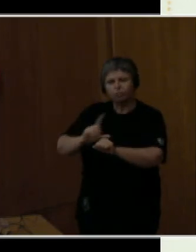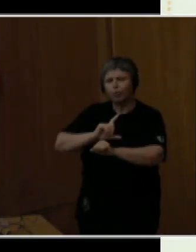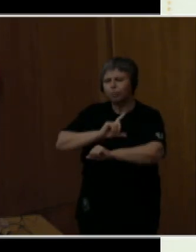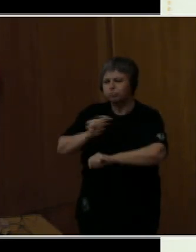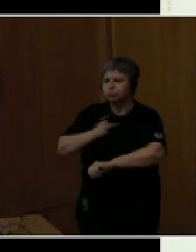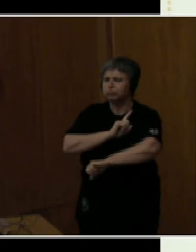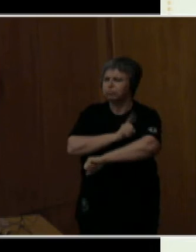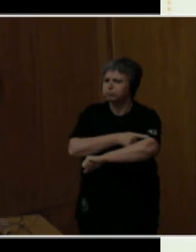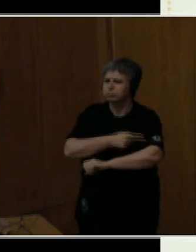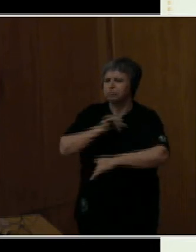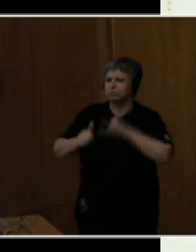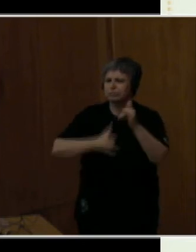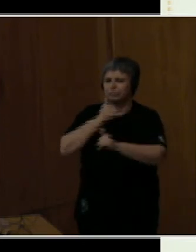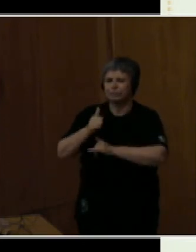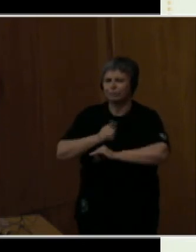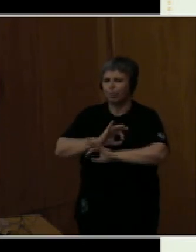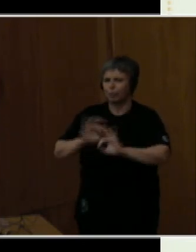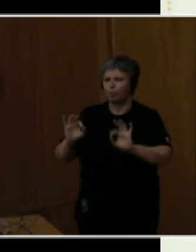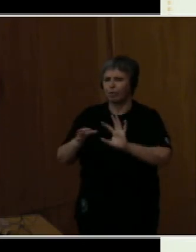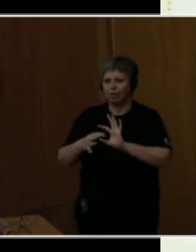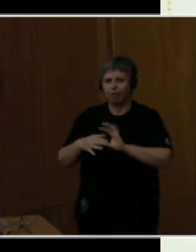υπηρεσίας του χρήστη.